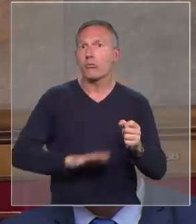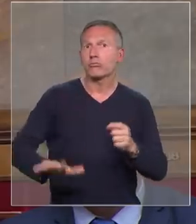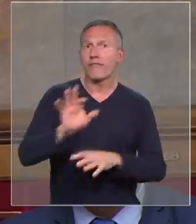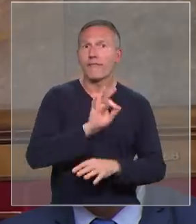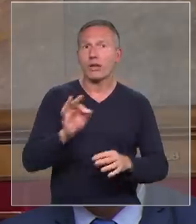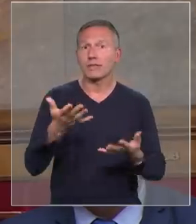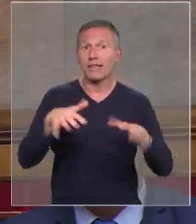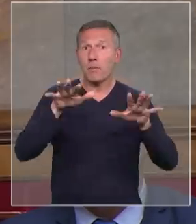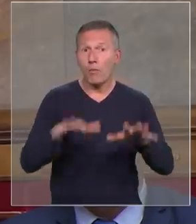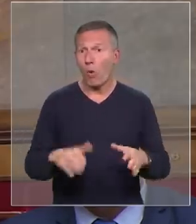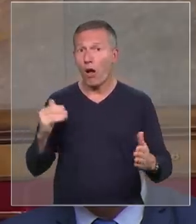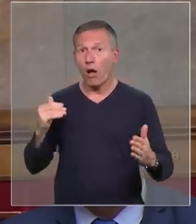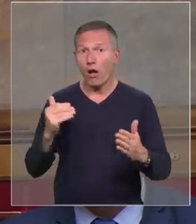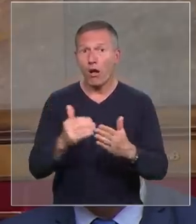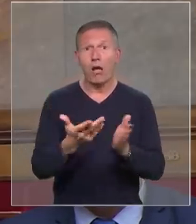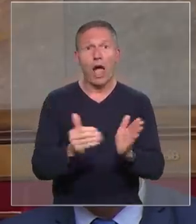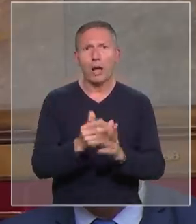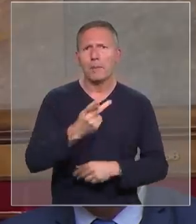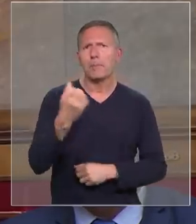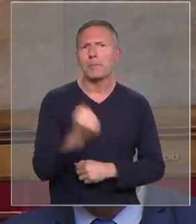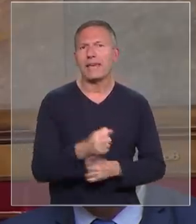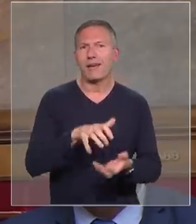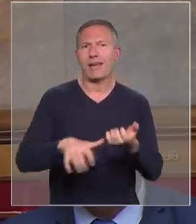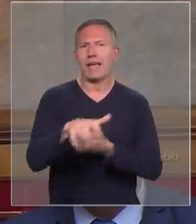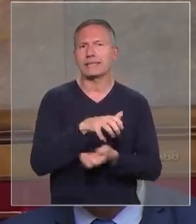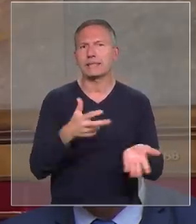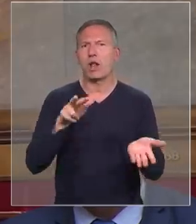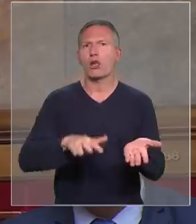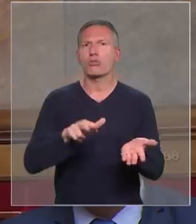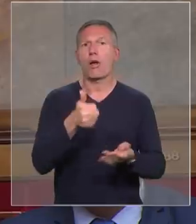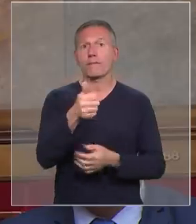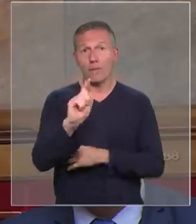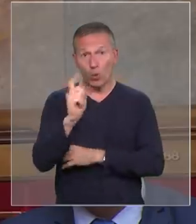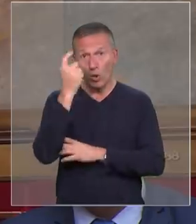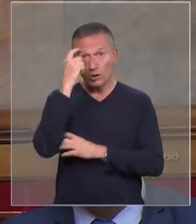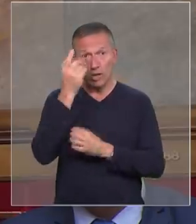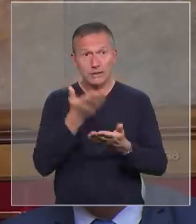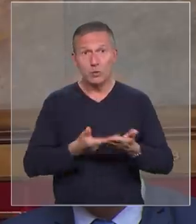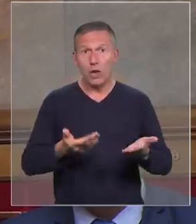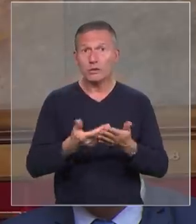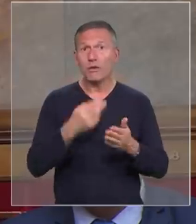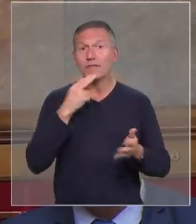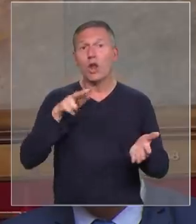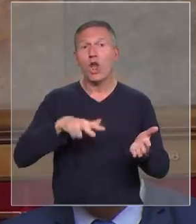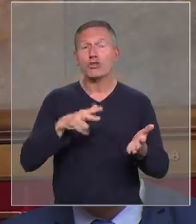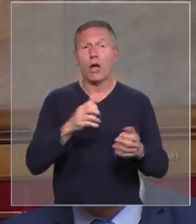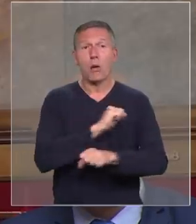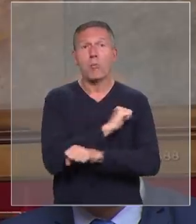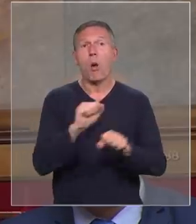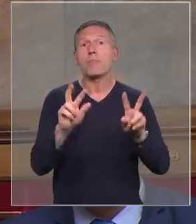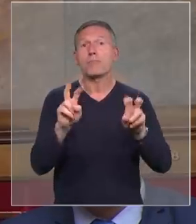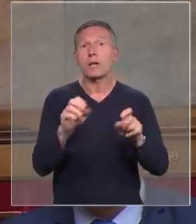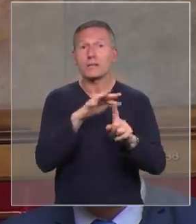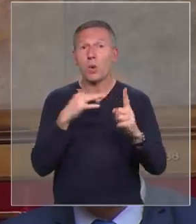ont passé et la crise du logement ne fait que s'aggraver. À votre conscience de la situation que le ministre du Logement qualifie de bombe sociale,